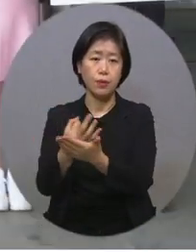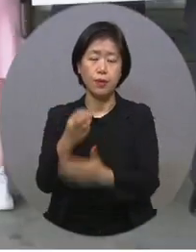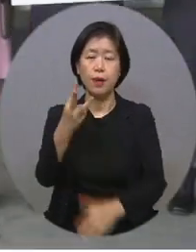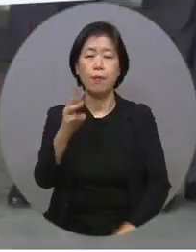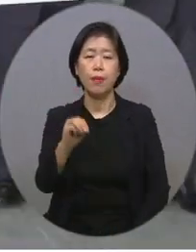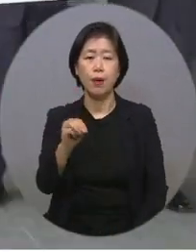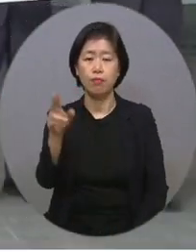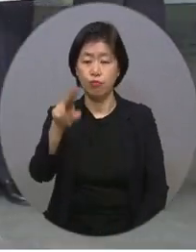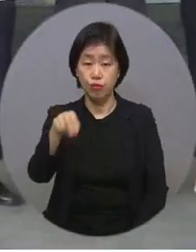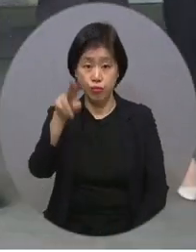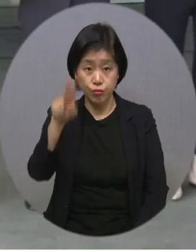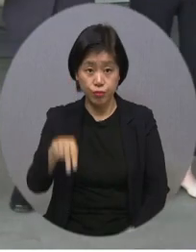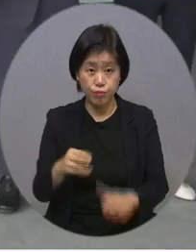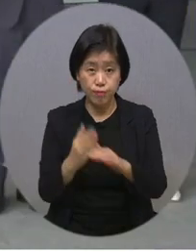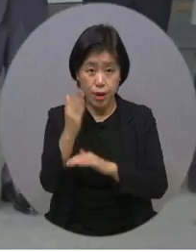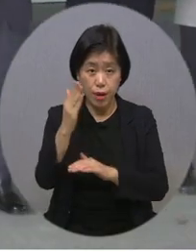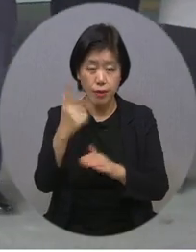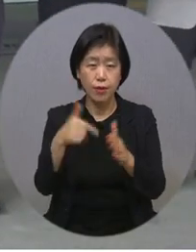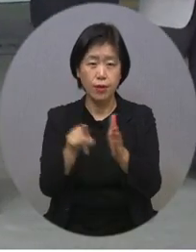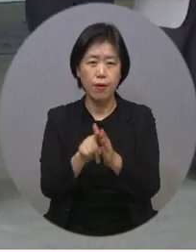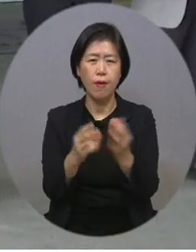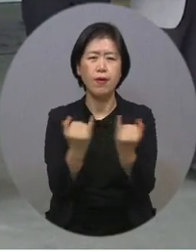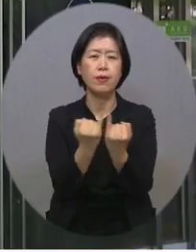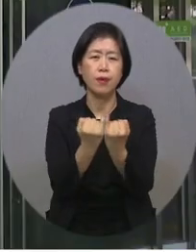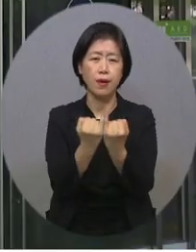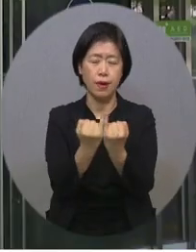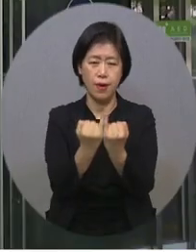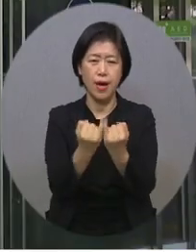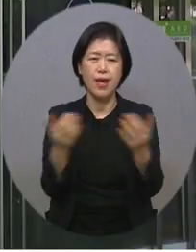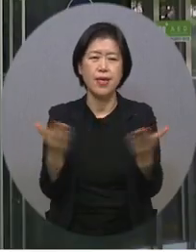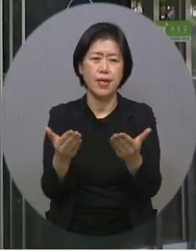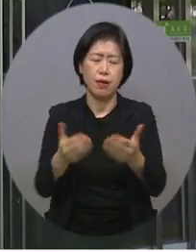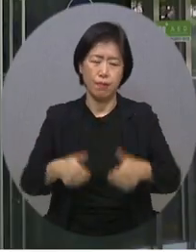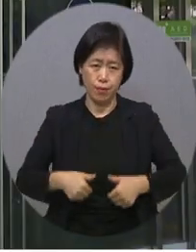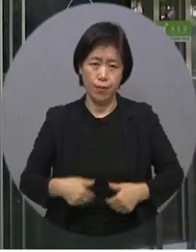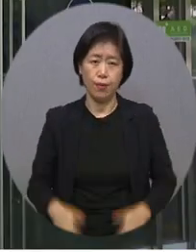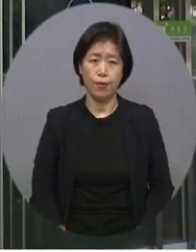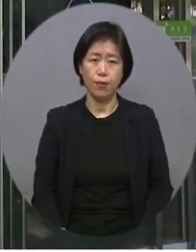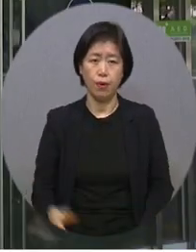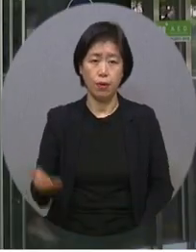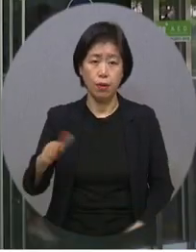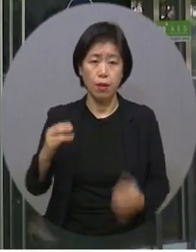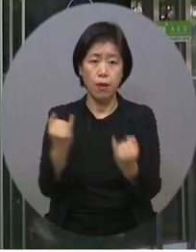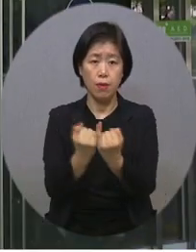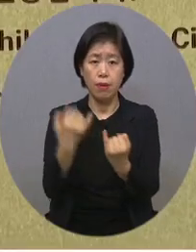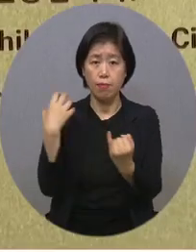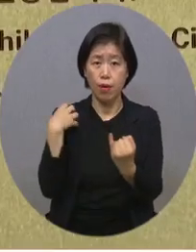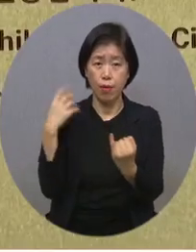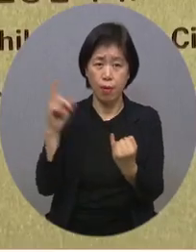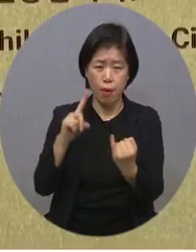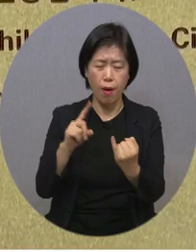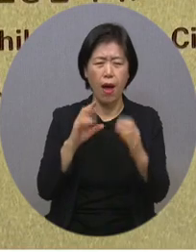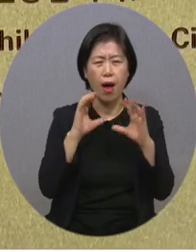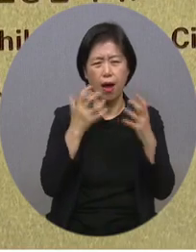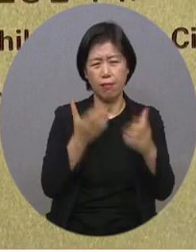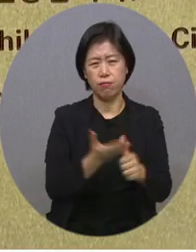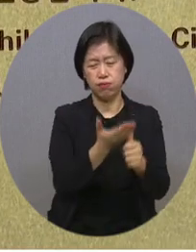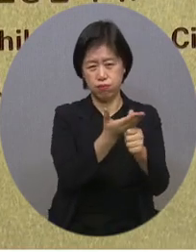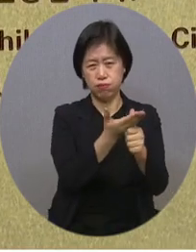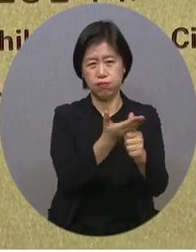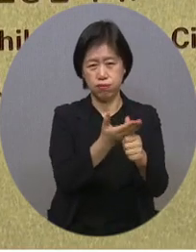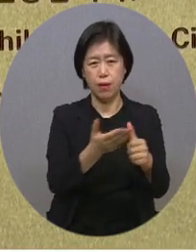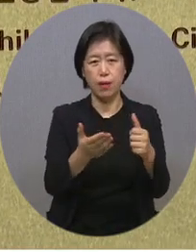쓰려면은 여성들이 사회활동을 해야 되는데 육아 때문에 못 오는 거예요. 그리고 고령화되면서